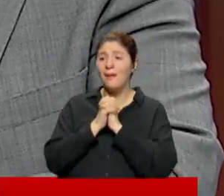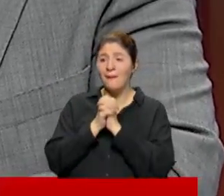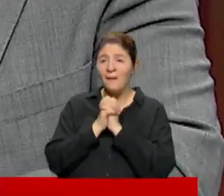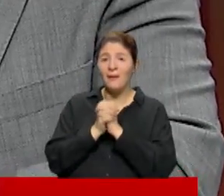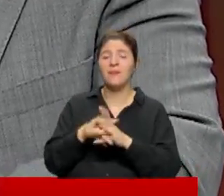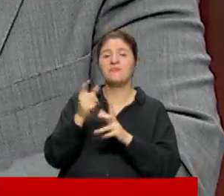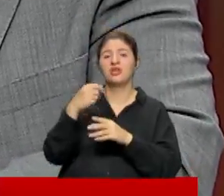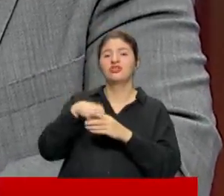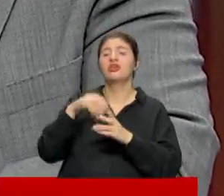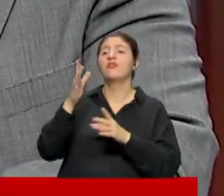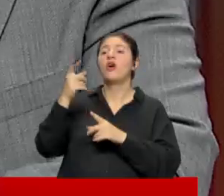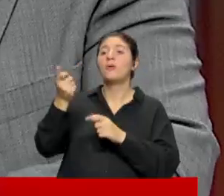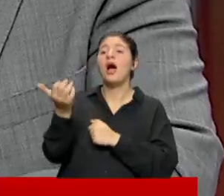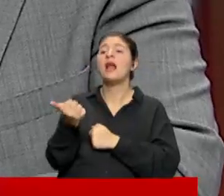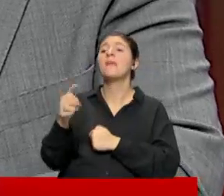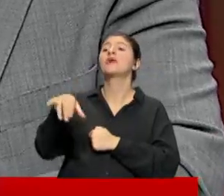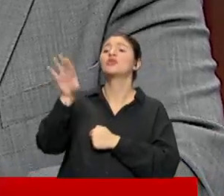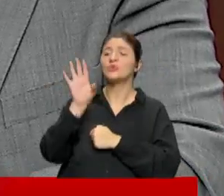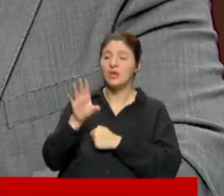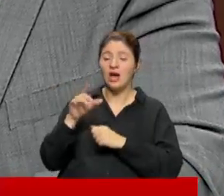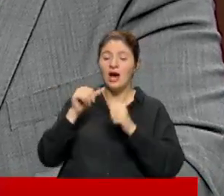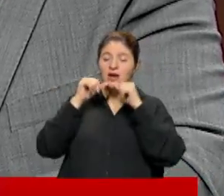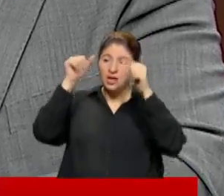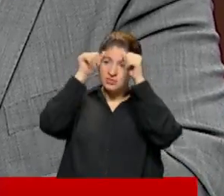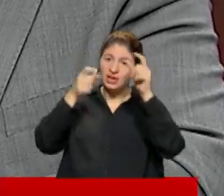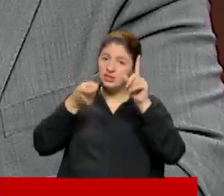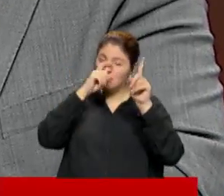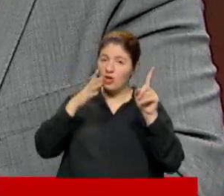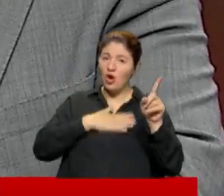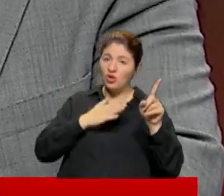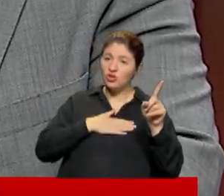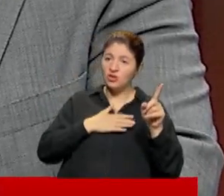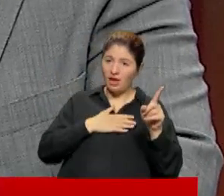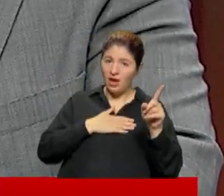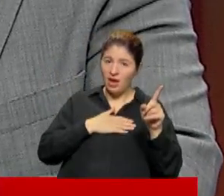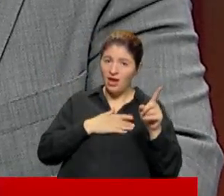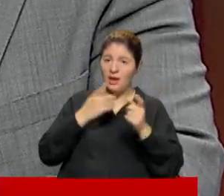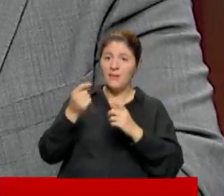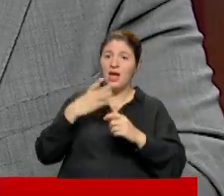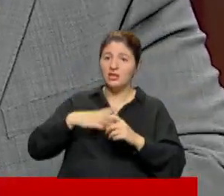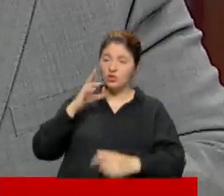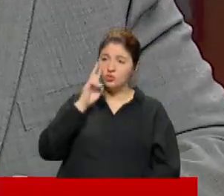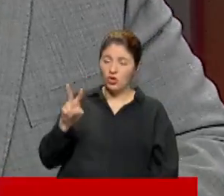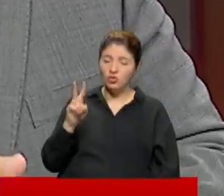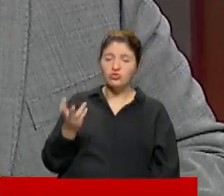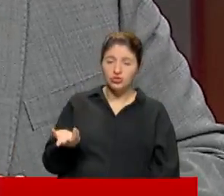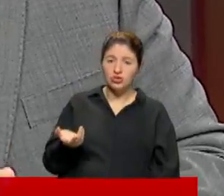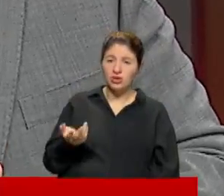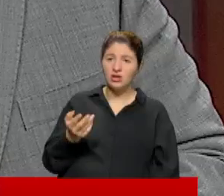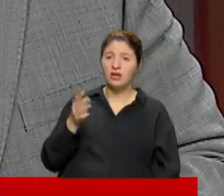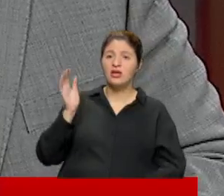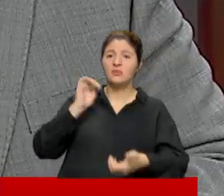gördük ya da oralarda parayı alamayınca Suudi Arabistan kralının önü de para isterken gördük